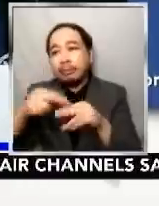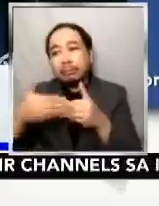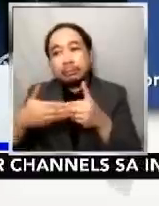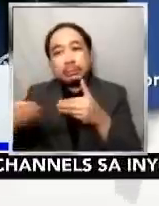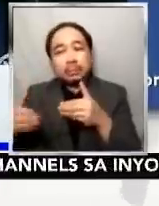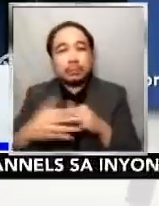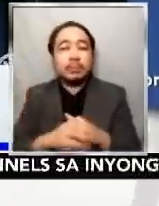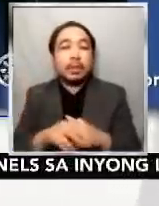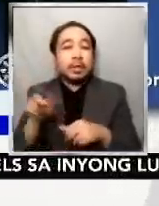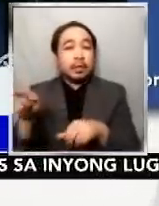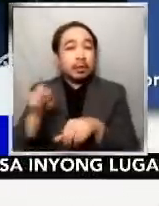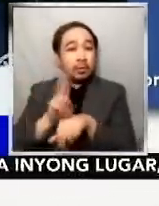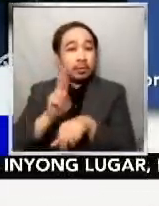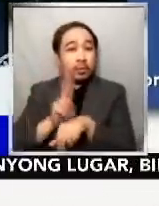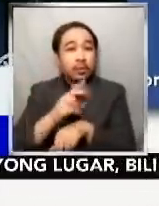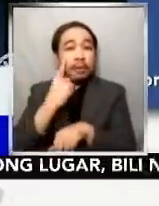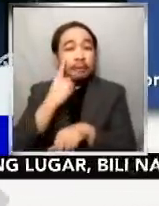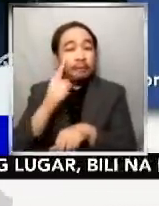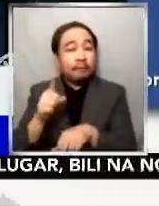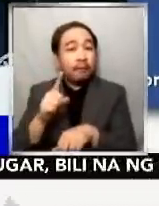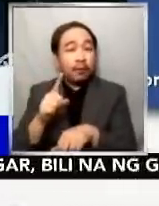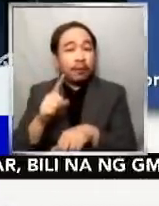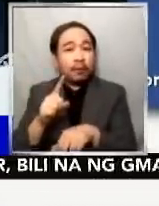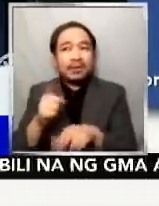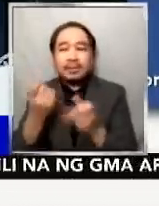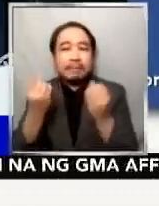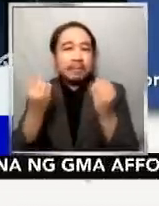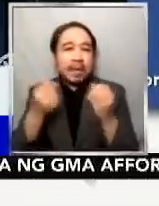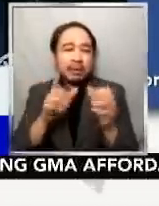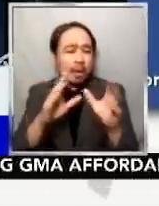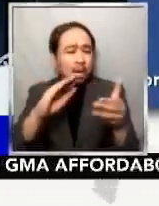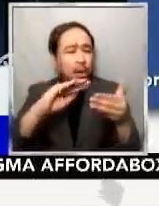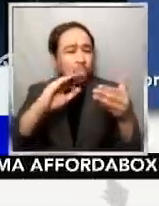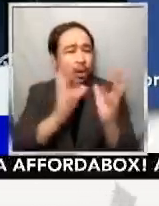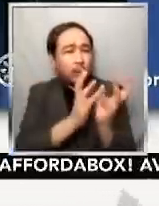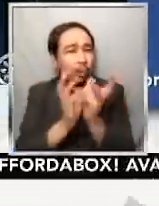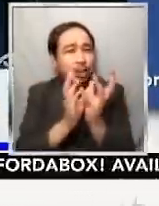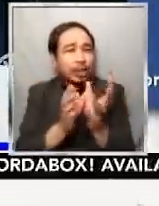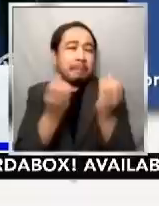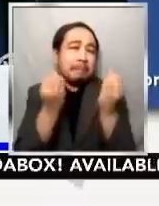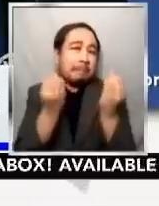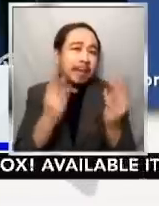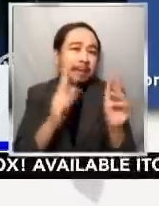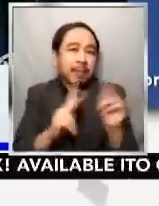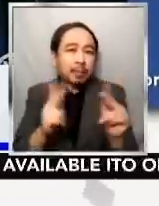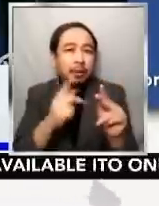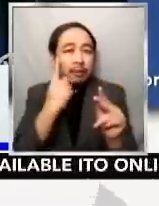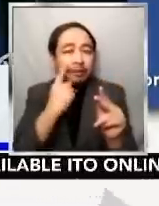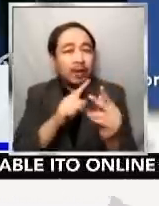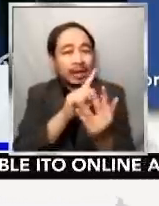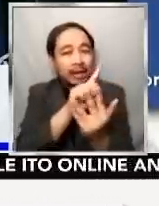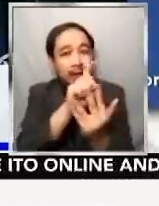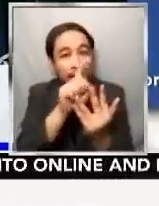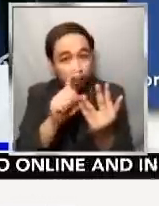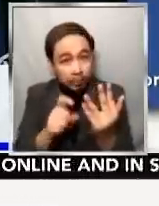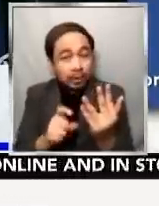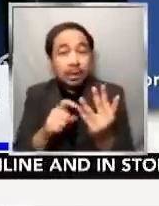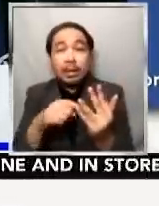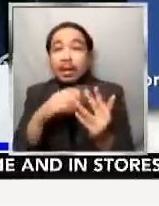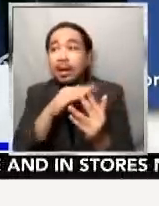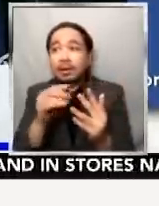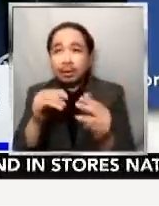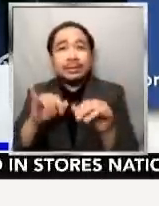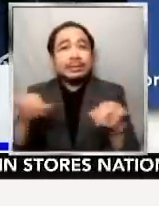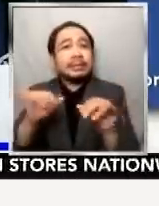to sa mga dense communities for close contact and active case